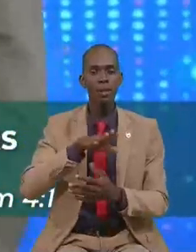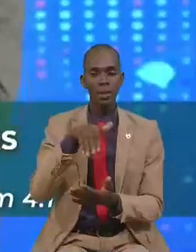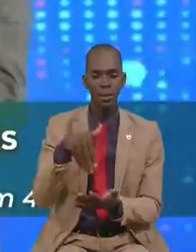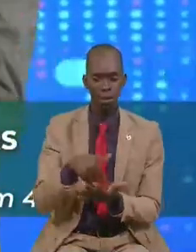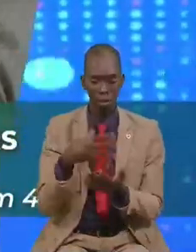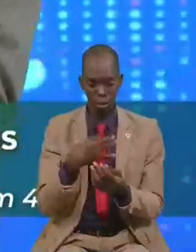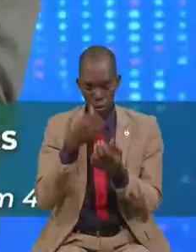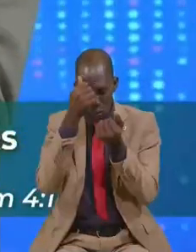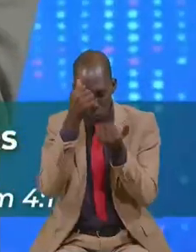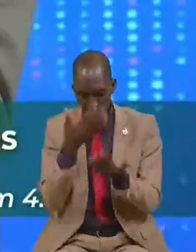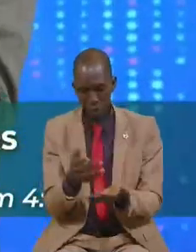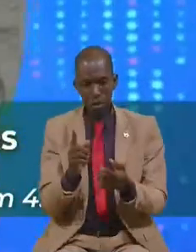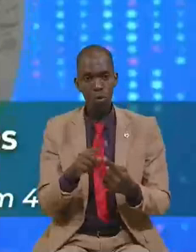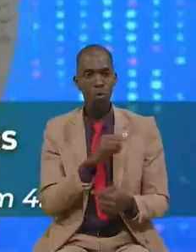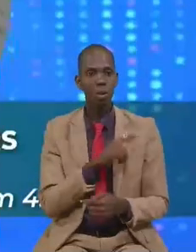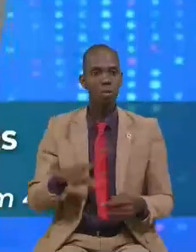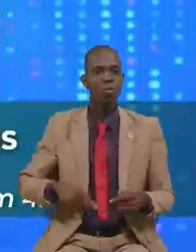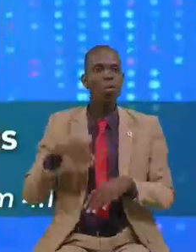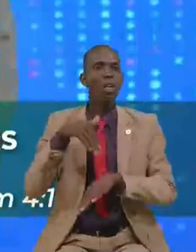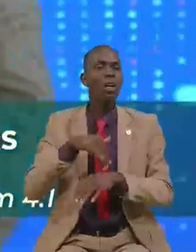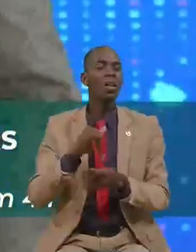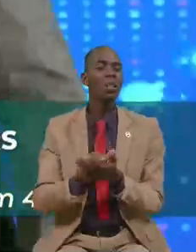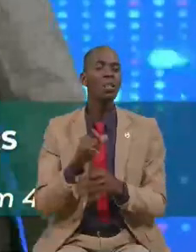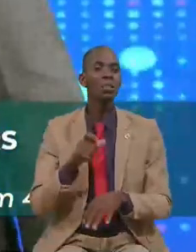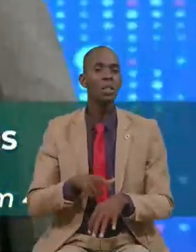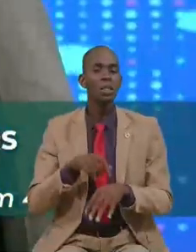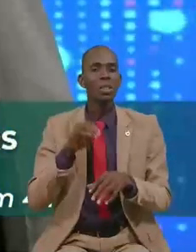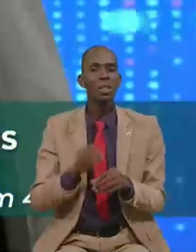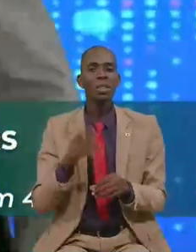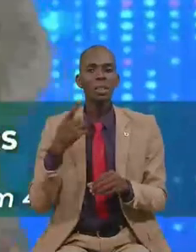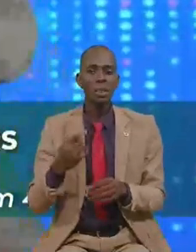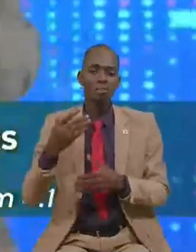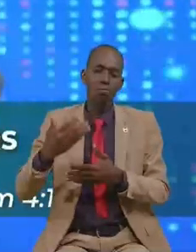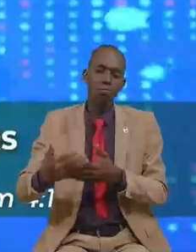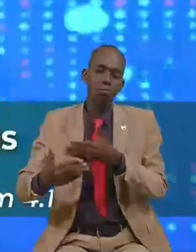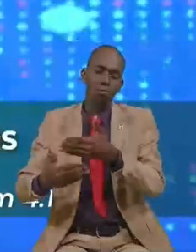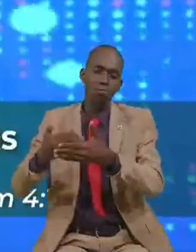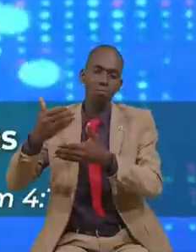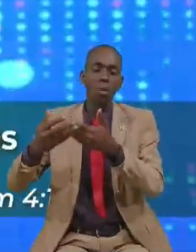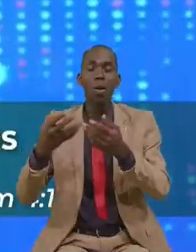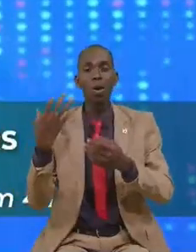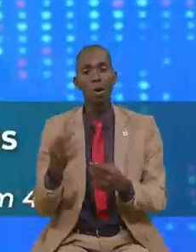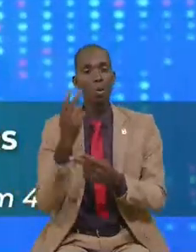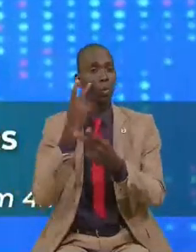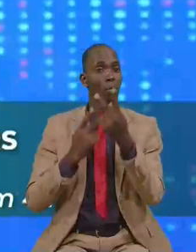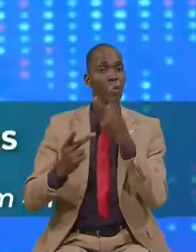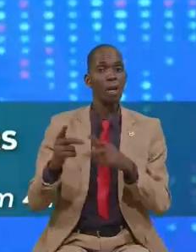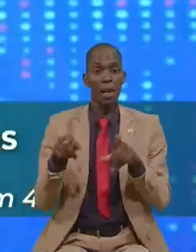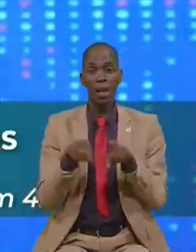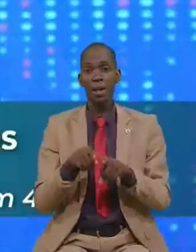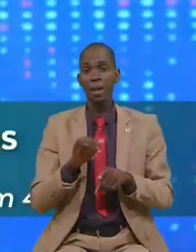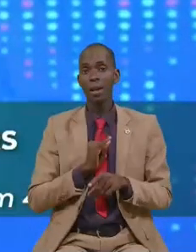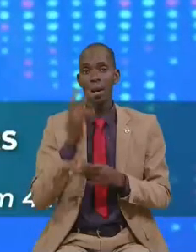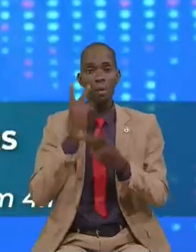l'obéissance au Seigneur. Et en ce moment, dans le processus de la prophétie, comme je prophétisais, il